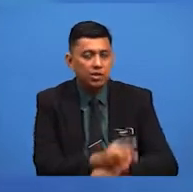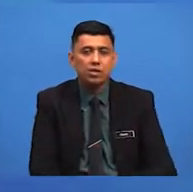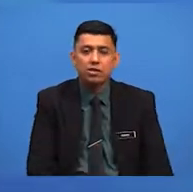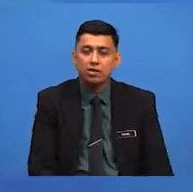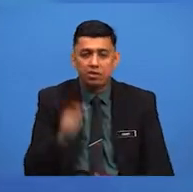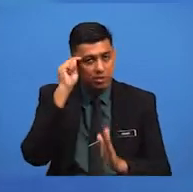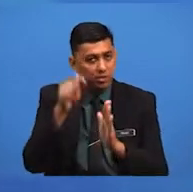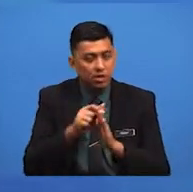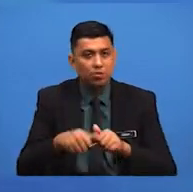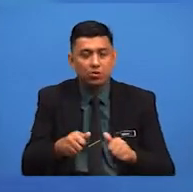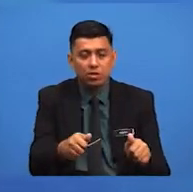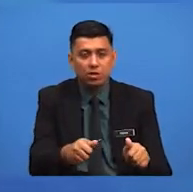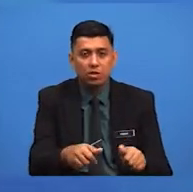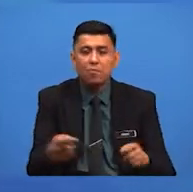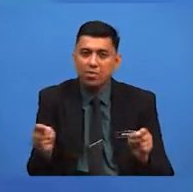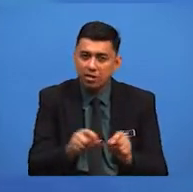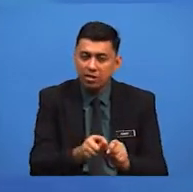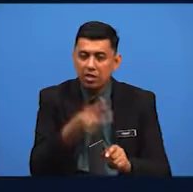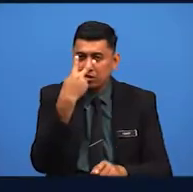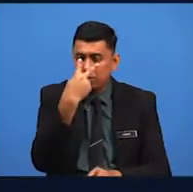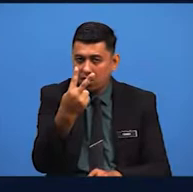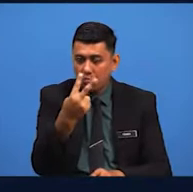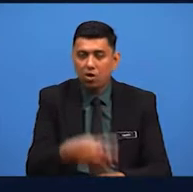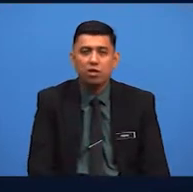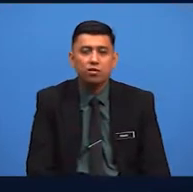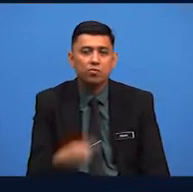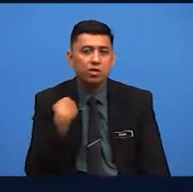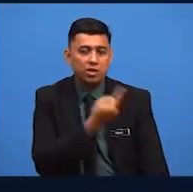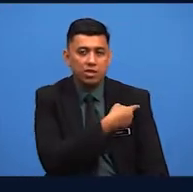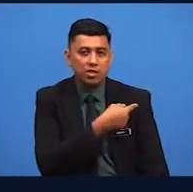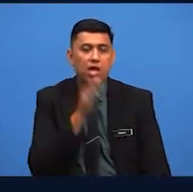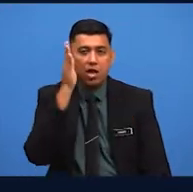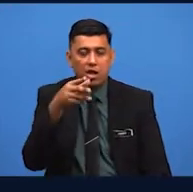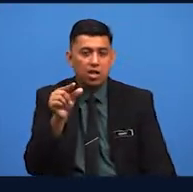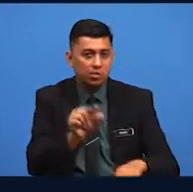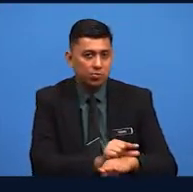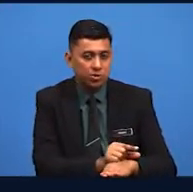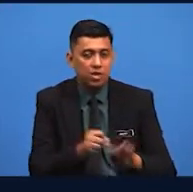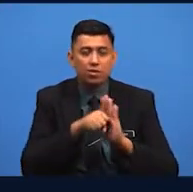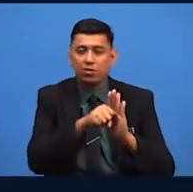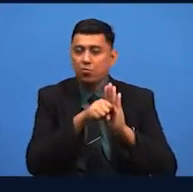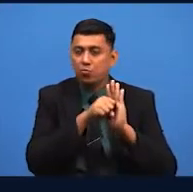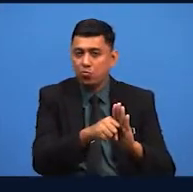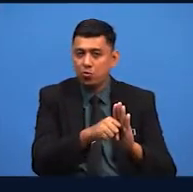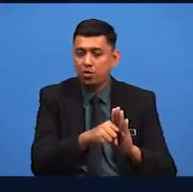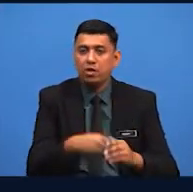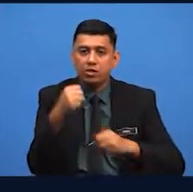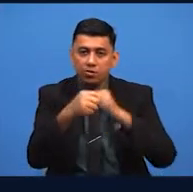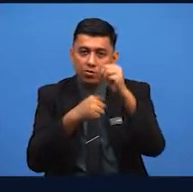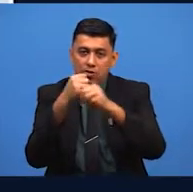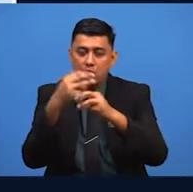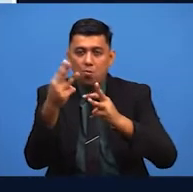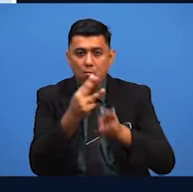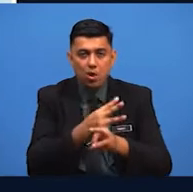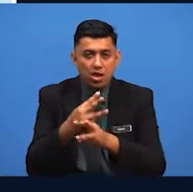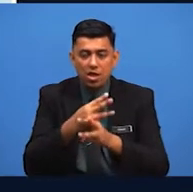carta alir seperti yang cikgu tunjukkan. Kita akan menggunakan simbol-simbol dalam struktur